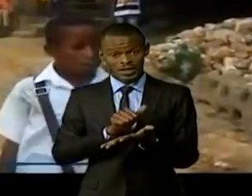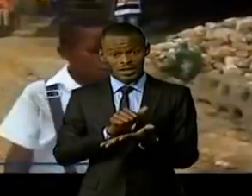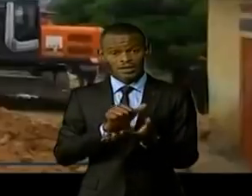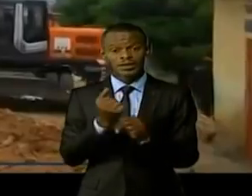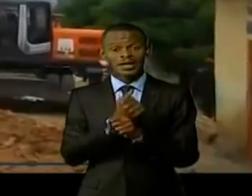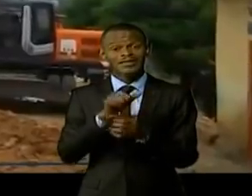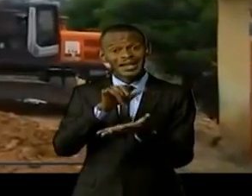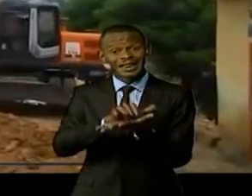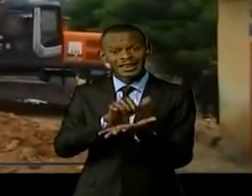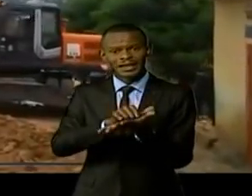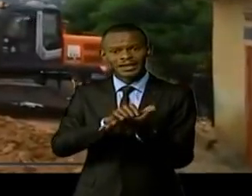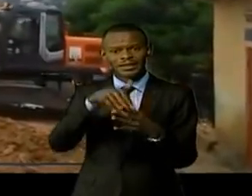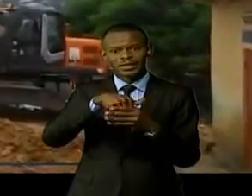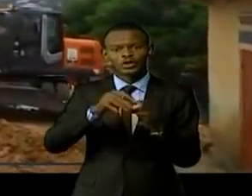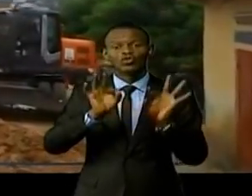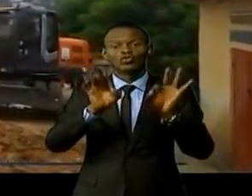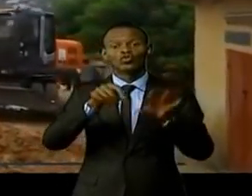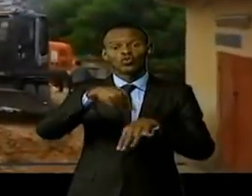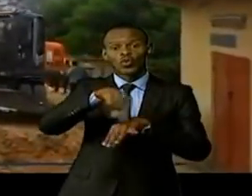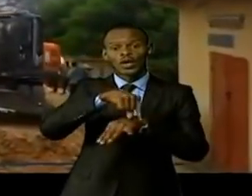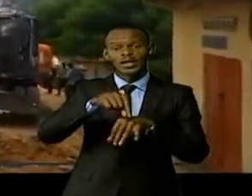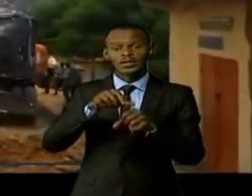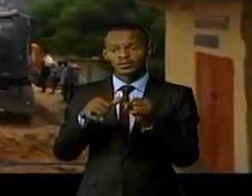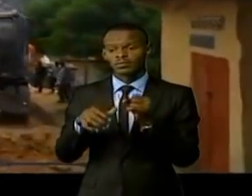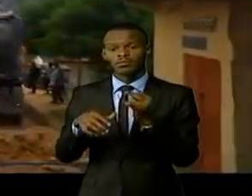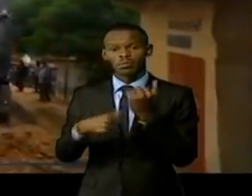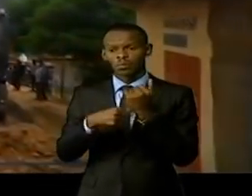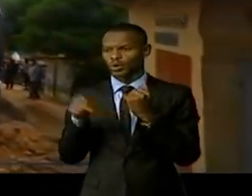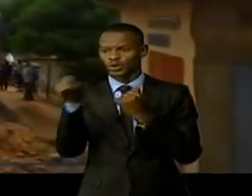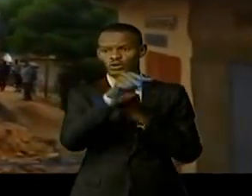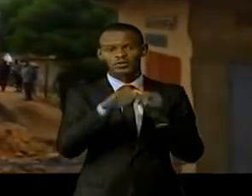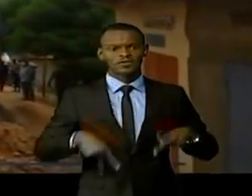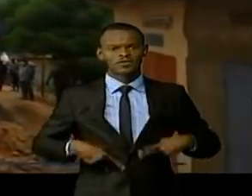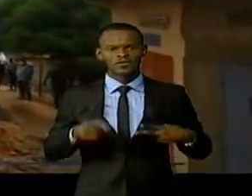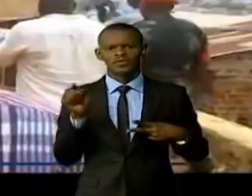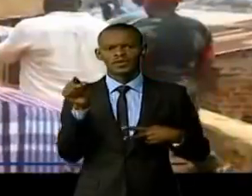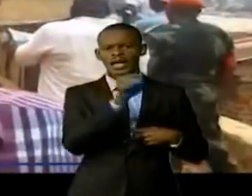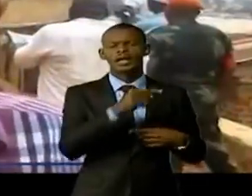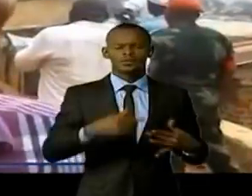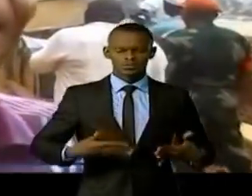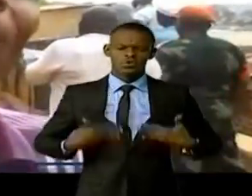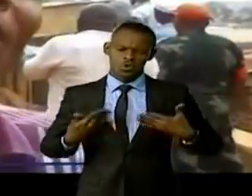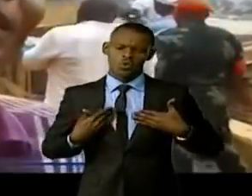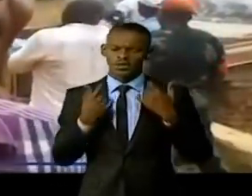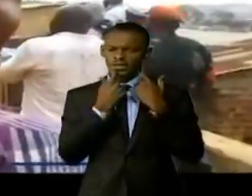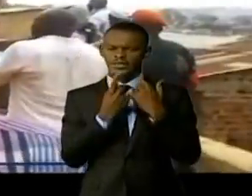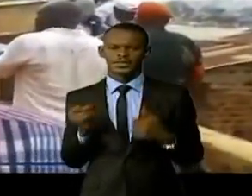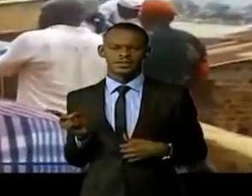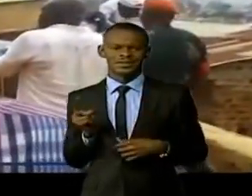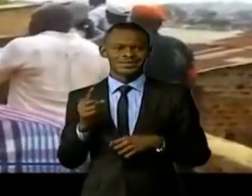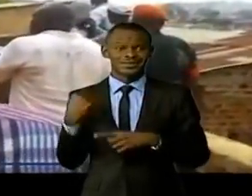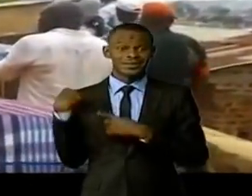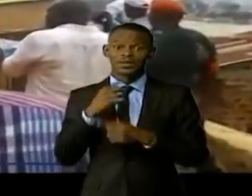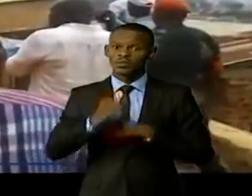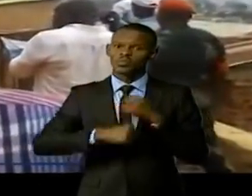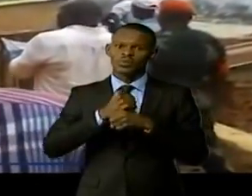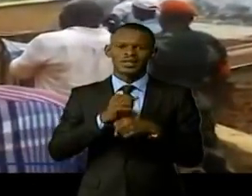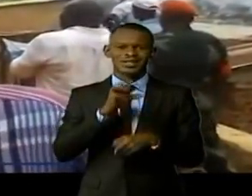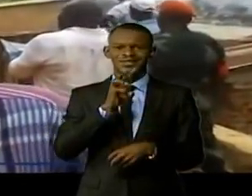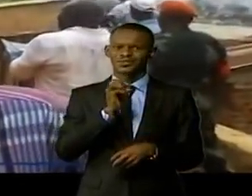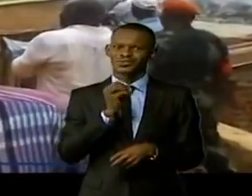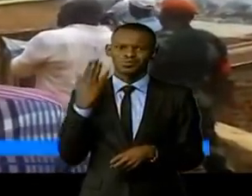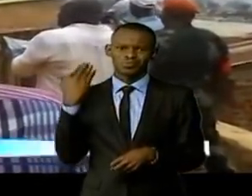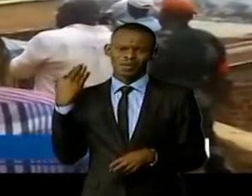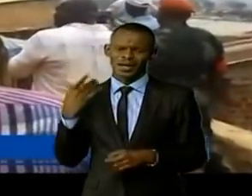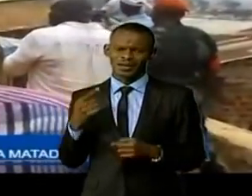quartiers Texas a été salué par tous ses habitants. Et ça fait des années, depuis les années 60, personne n'a